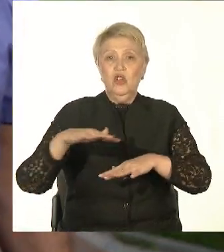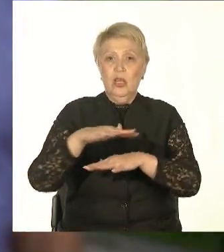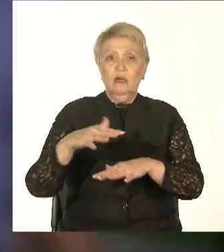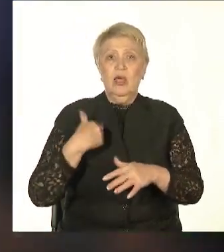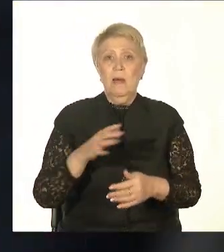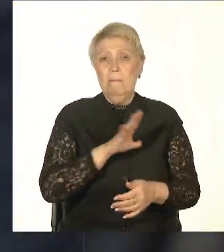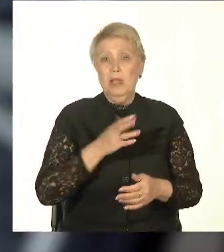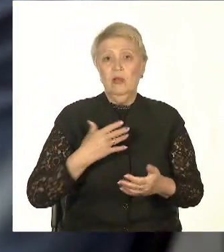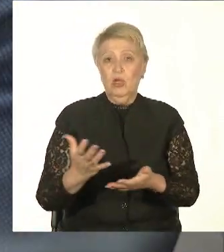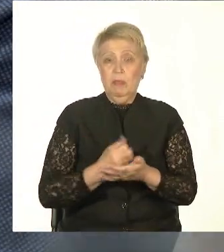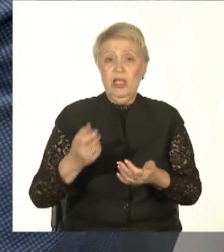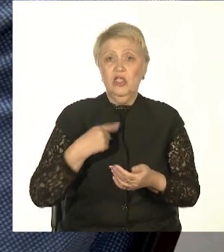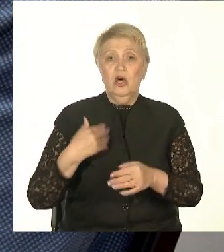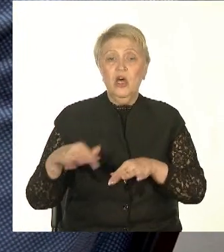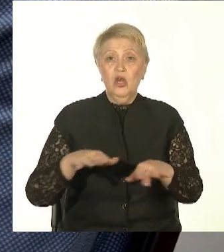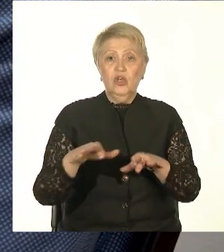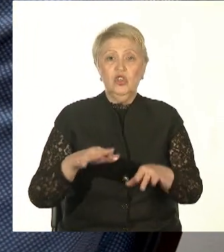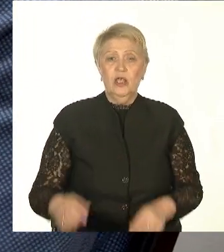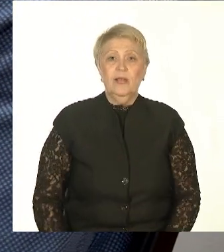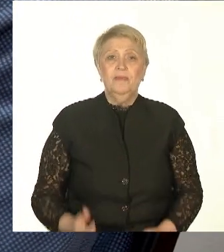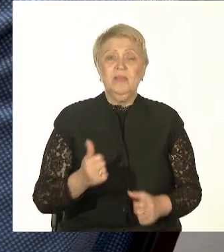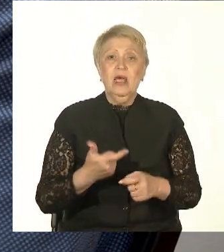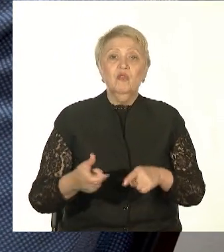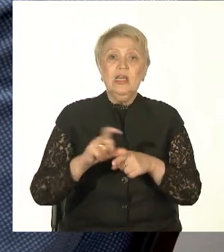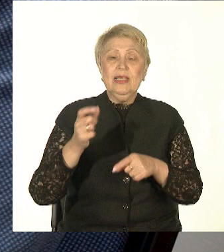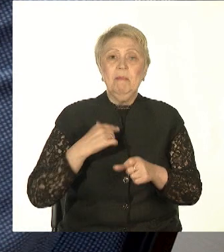аллею. Самой главной идеей,